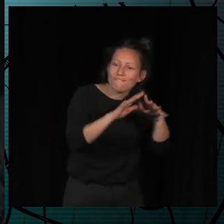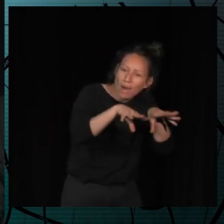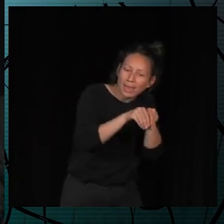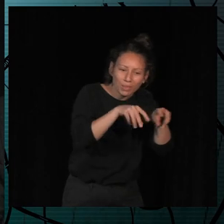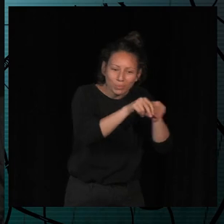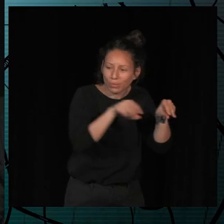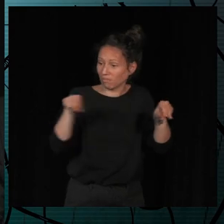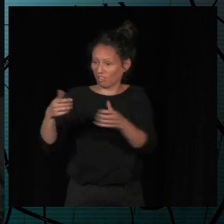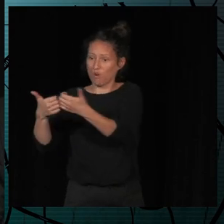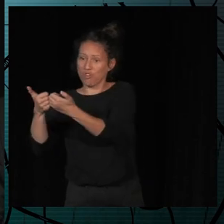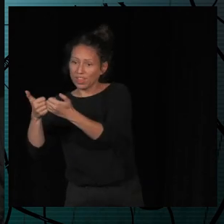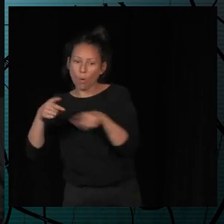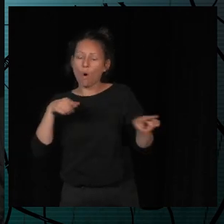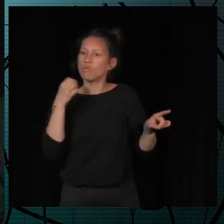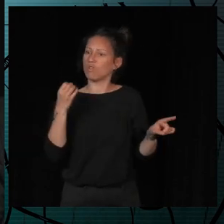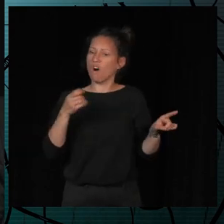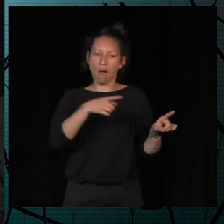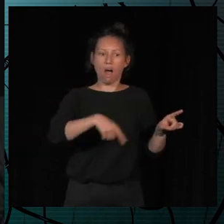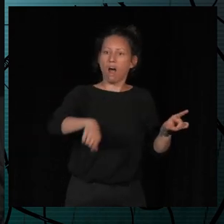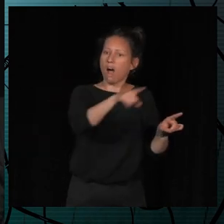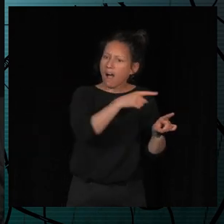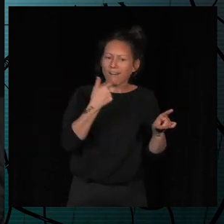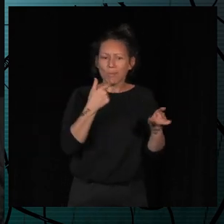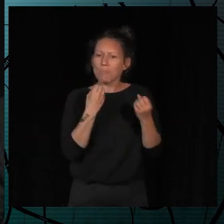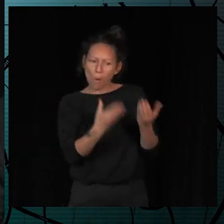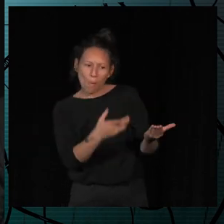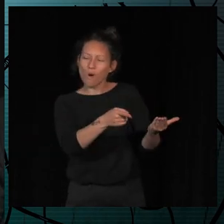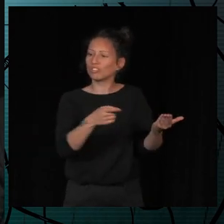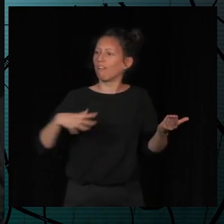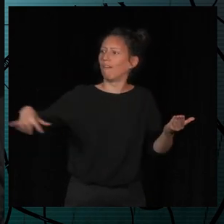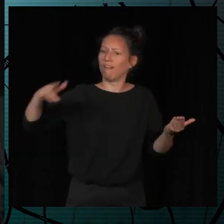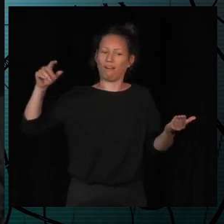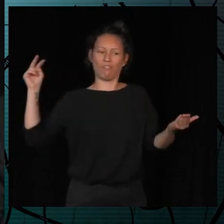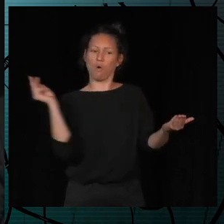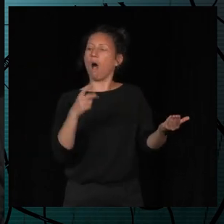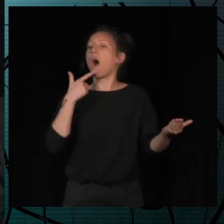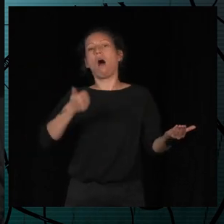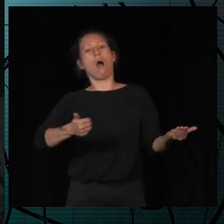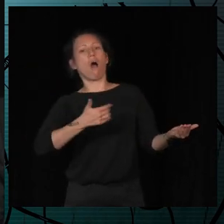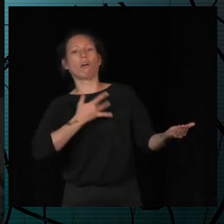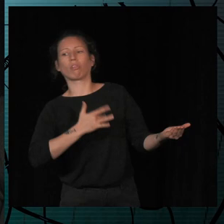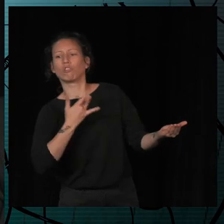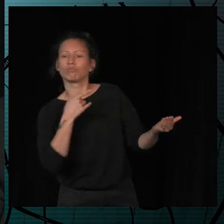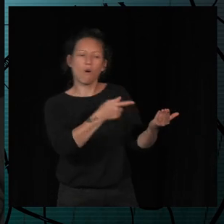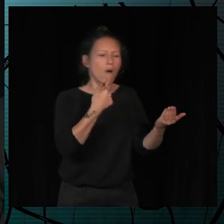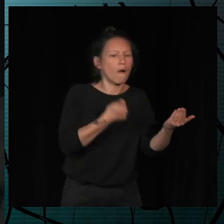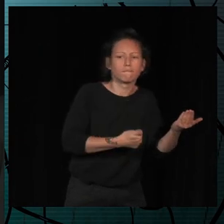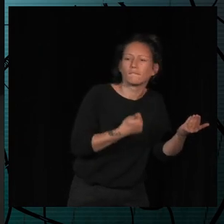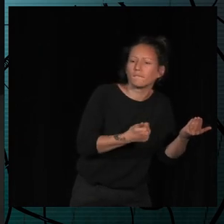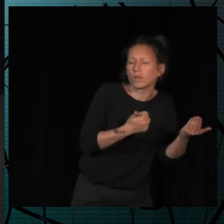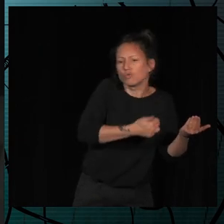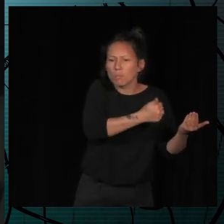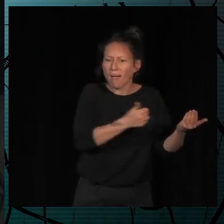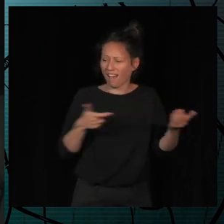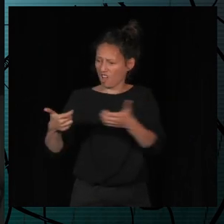ados mais tout le monde me dit mais bravo qu'est-ce que c'est intéressant qu'est-ce que c'est intelligent je vais faire un atelier fortnite avec des ados ah mais quelle horreur c'est